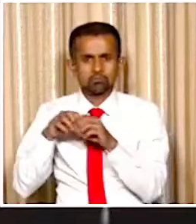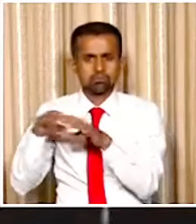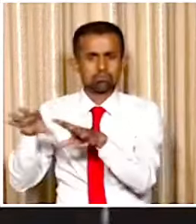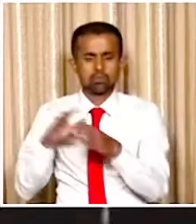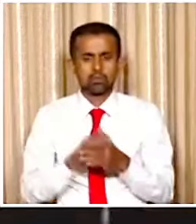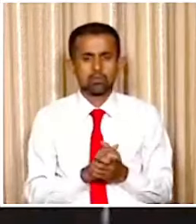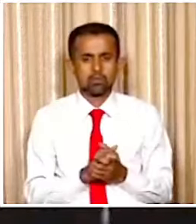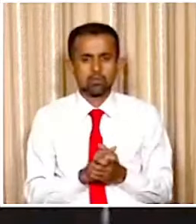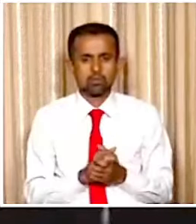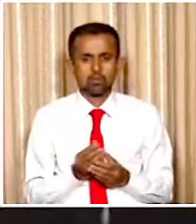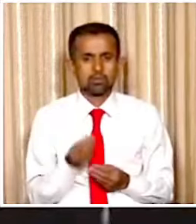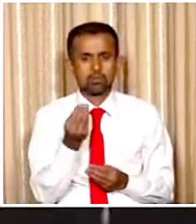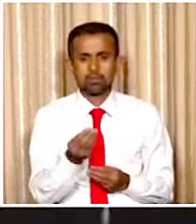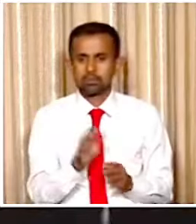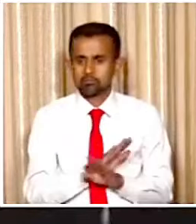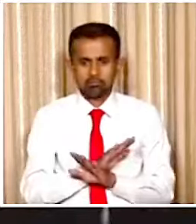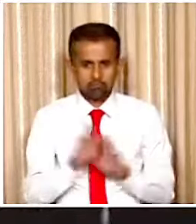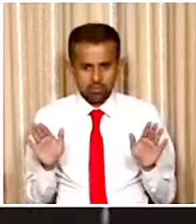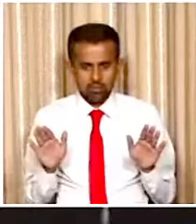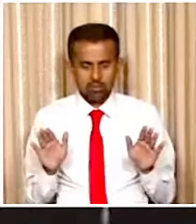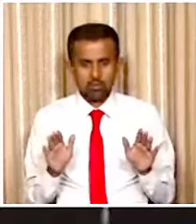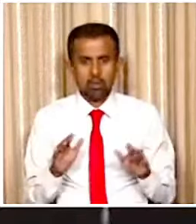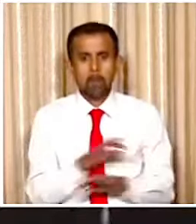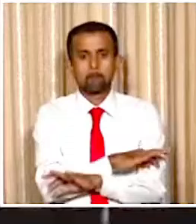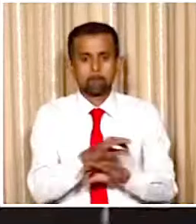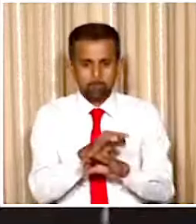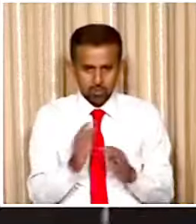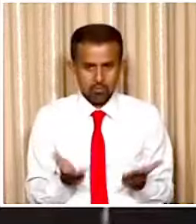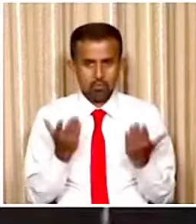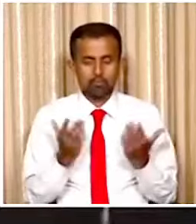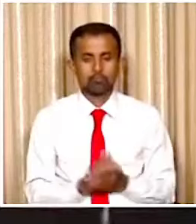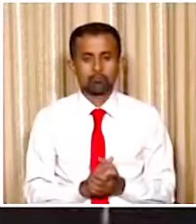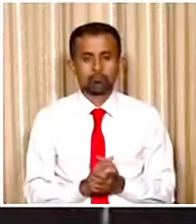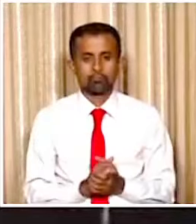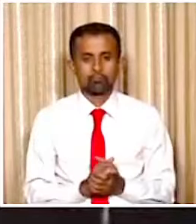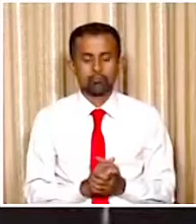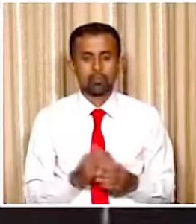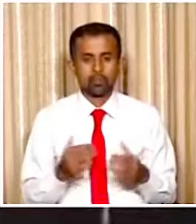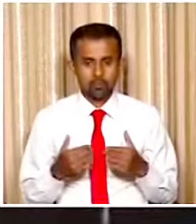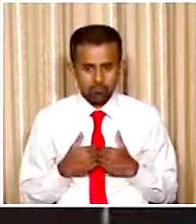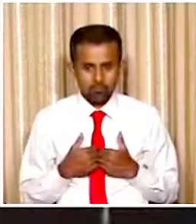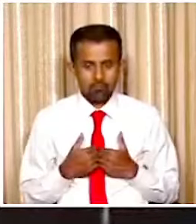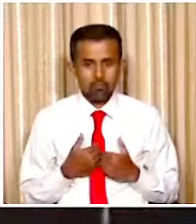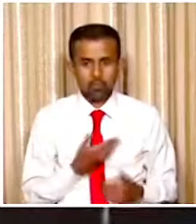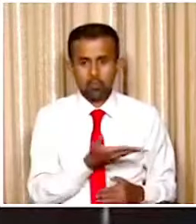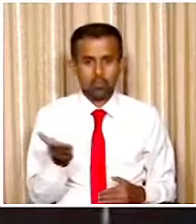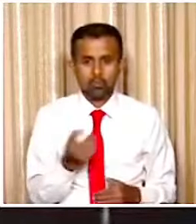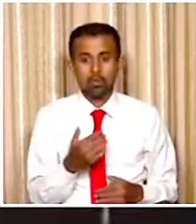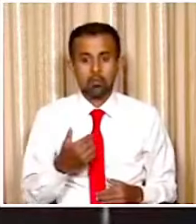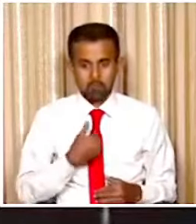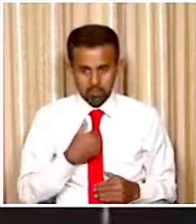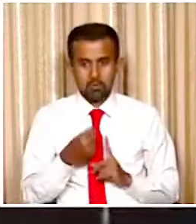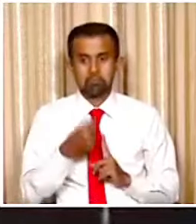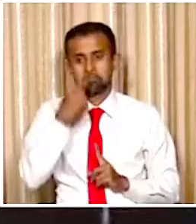කිරීම ඉඩ ලබා නොදෙන්නට අවශ්‍ය කරන වැඩපිළිවෙල ක්‍රියාත්මක වෙන්න ඕන. දැන් ගරු සභාපතිතුමනි මම මේ ගරු සභාවේ අවධානයට යොමු කරනවා මට